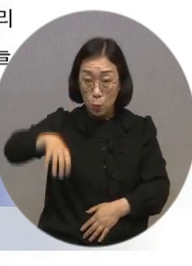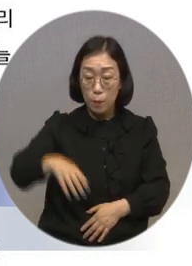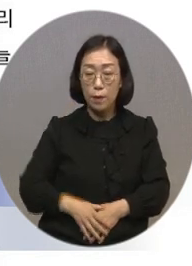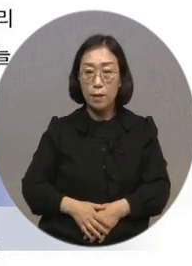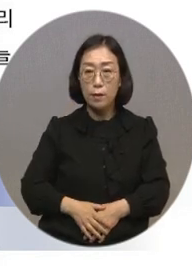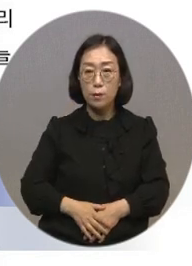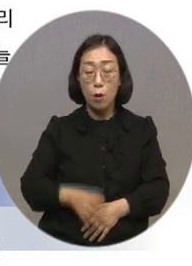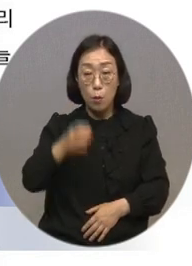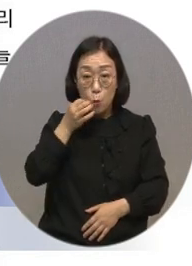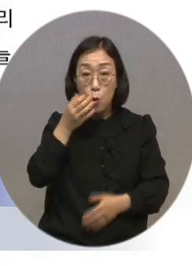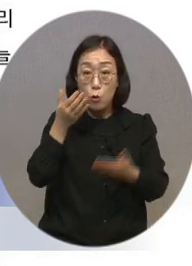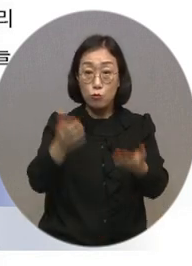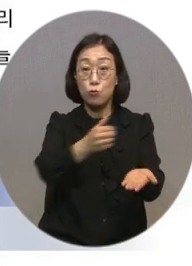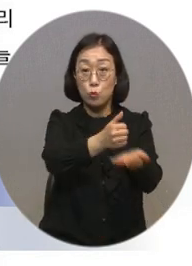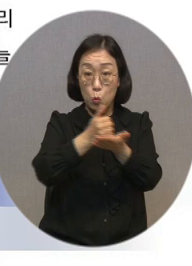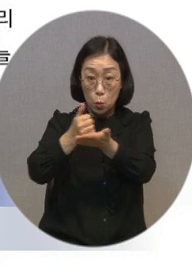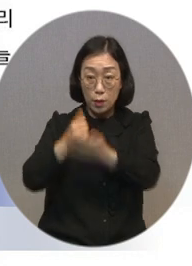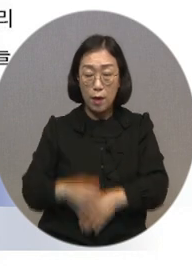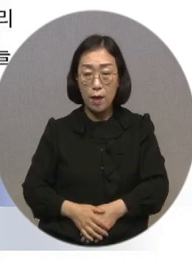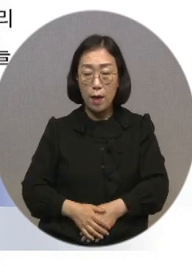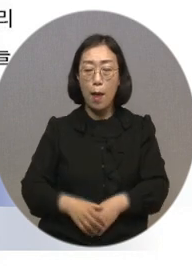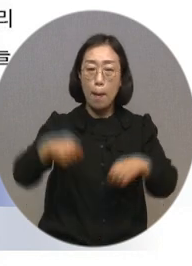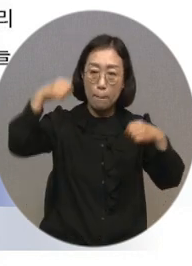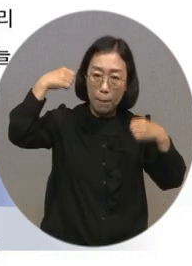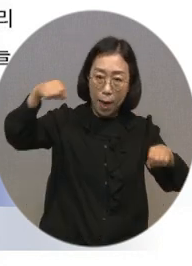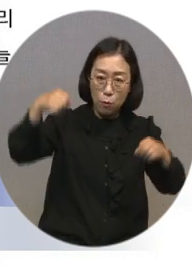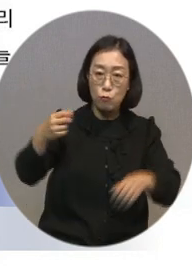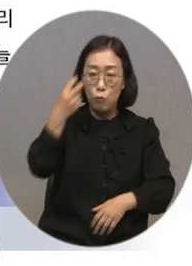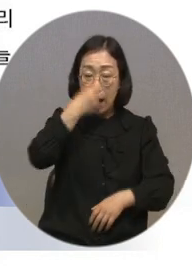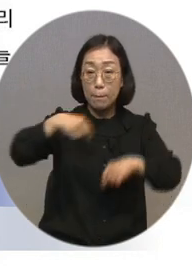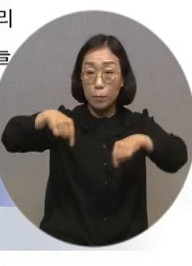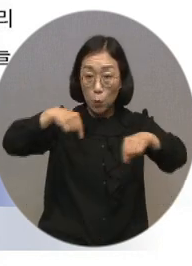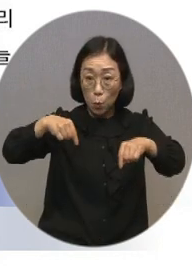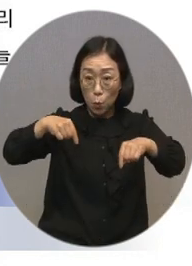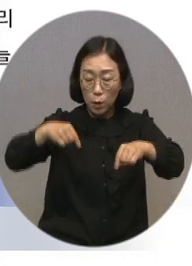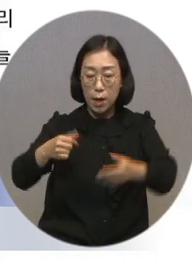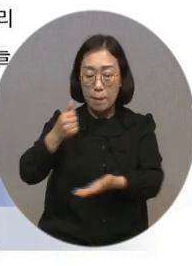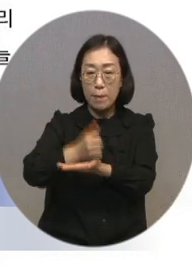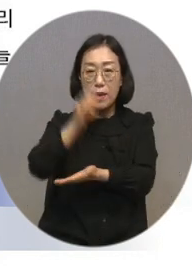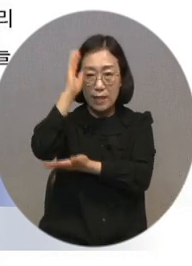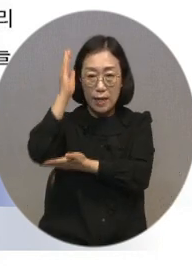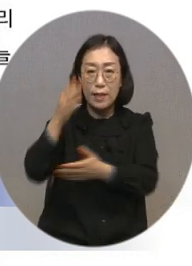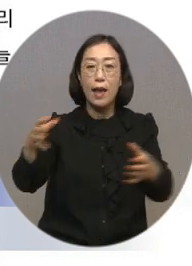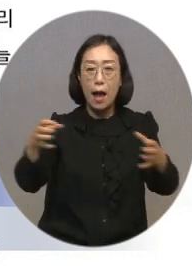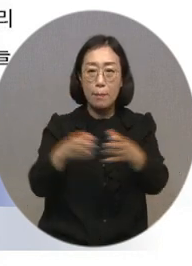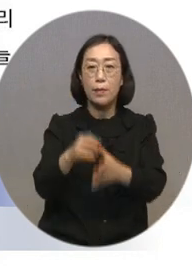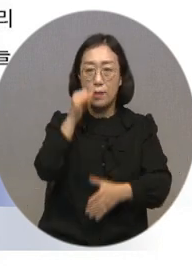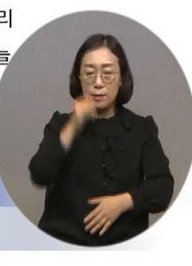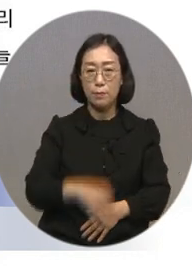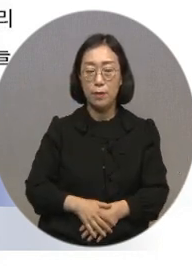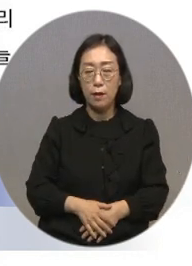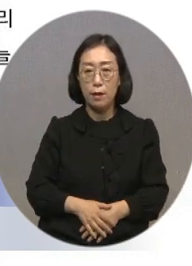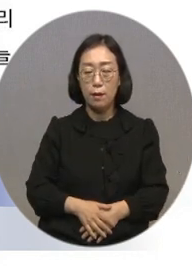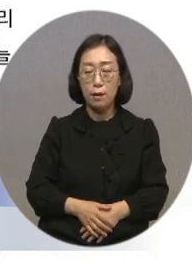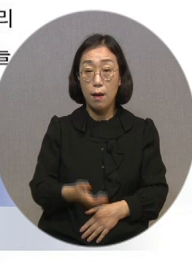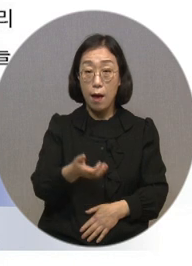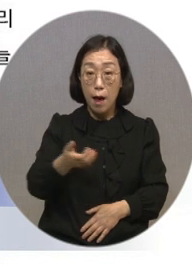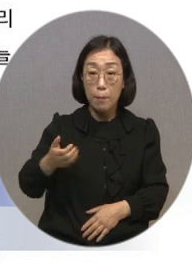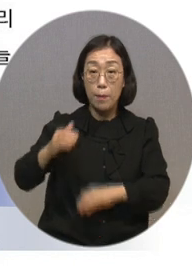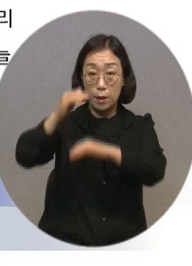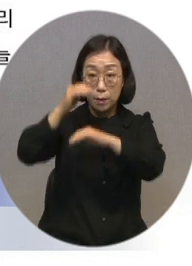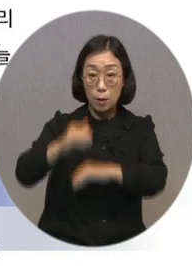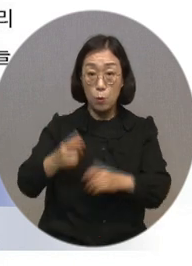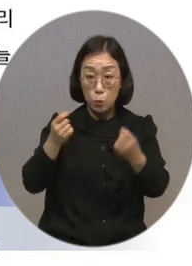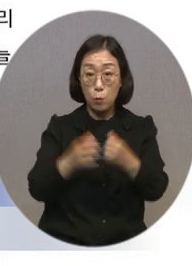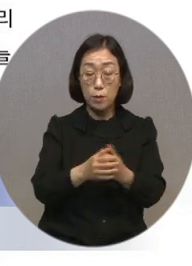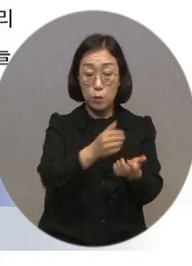진행되는 가운데 주연 배와 감독을 초청에 무대 인사가 예정되 있다고 합니다 특히 앞서 전해드린 바와 같이